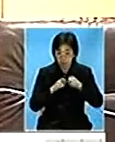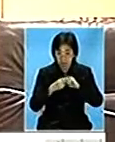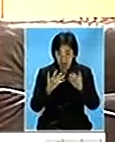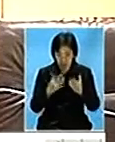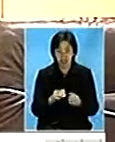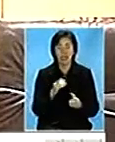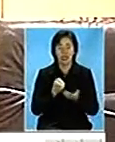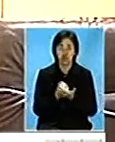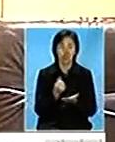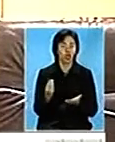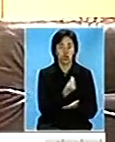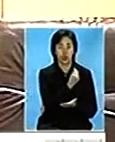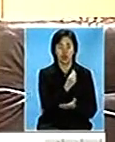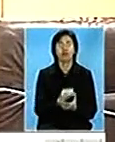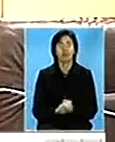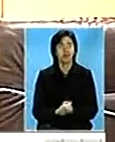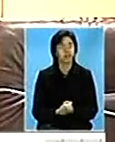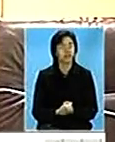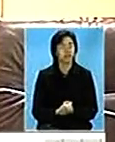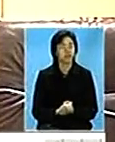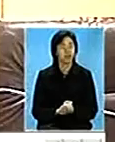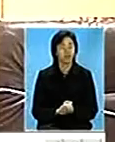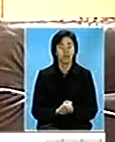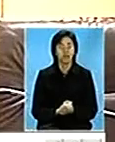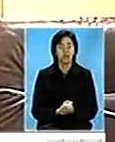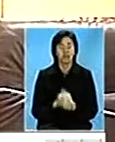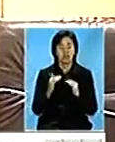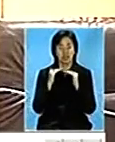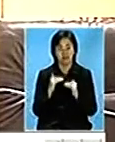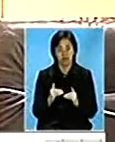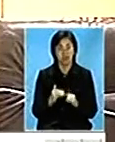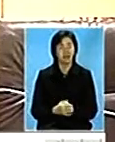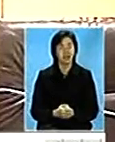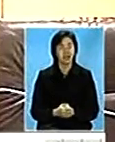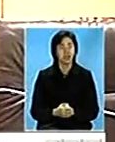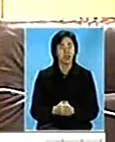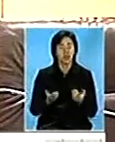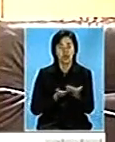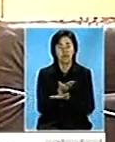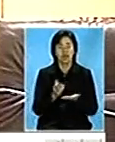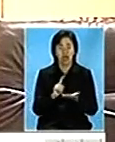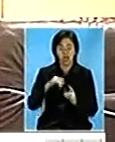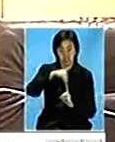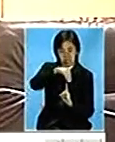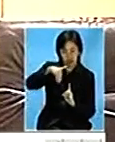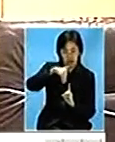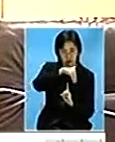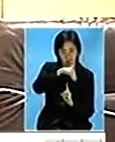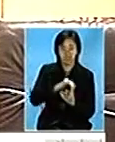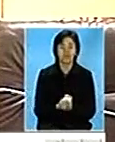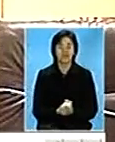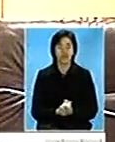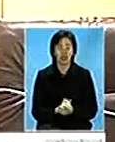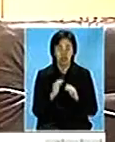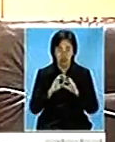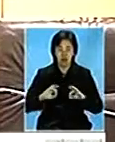การแก้ไขเร็วกว่าประการต่อไปคือพิจารณาจากด้านสิ่งแวดล้อมพิจารณาจากความส